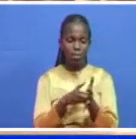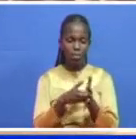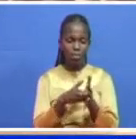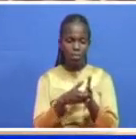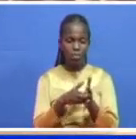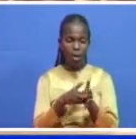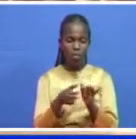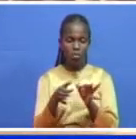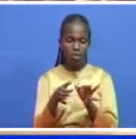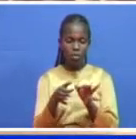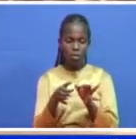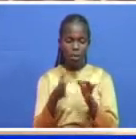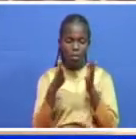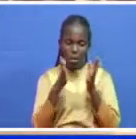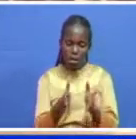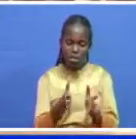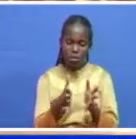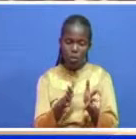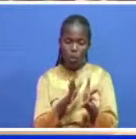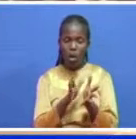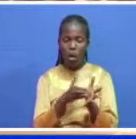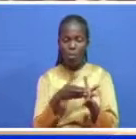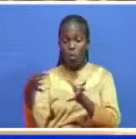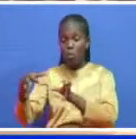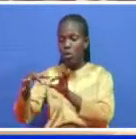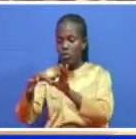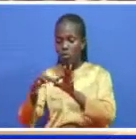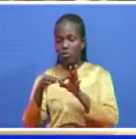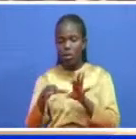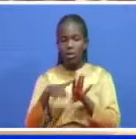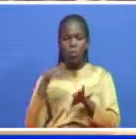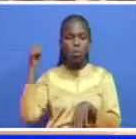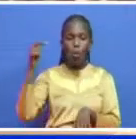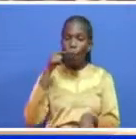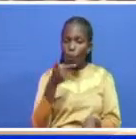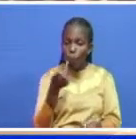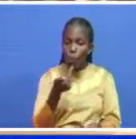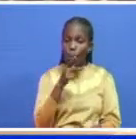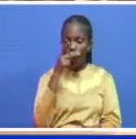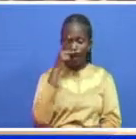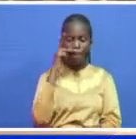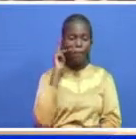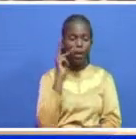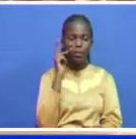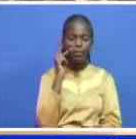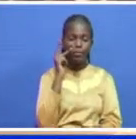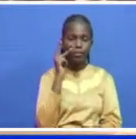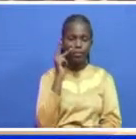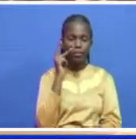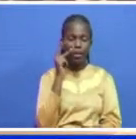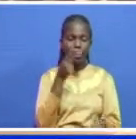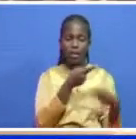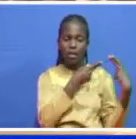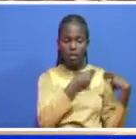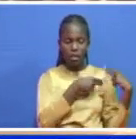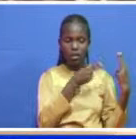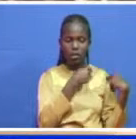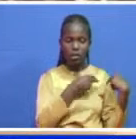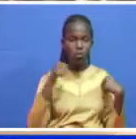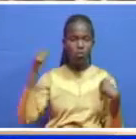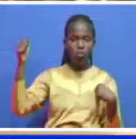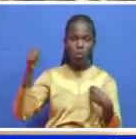kimwe kisiasa tukanene maundo alange ne mheshimu akalanza wa musioka wasiye historia siasa zilizo ya